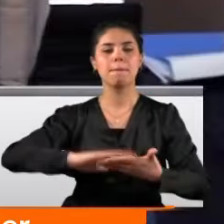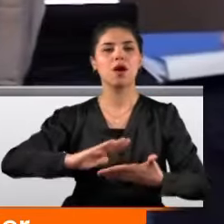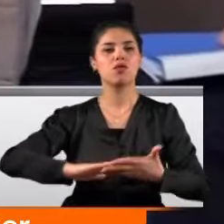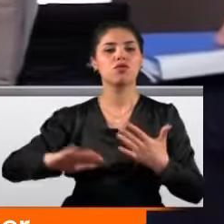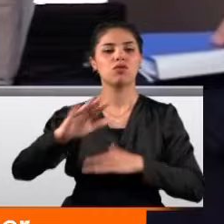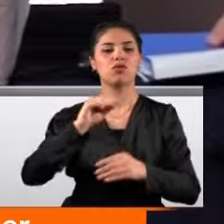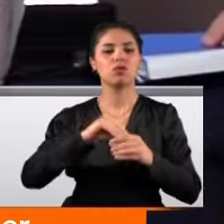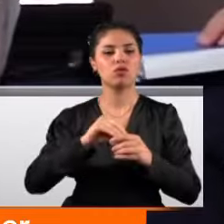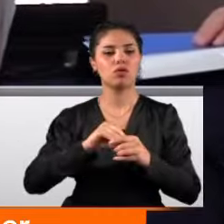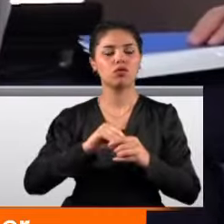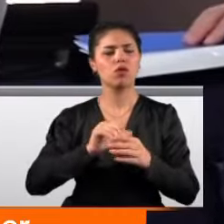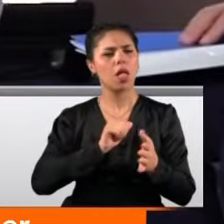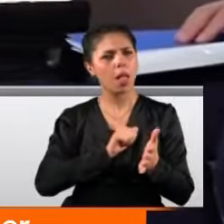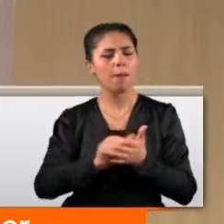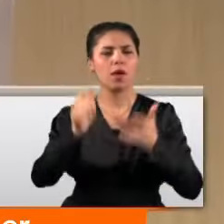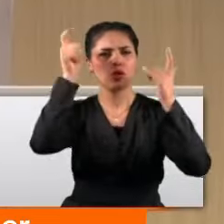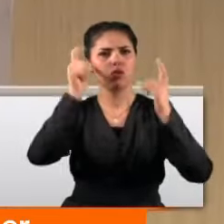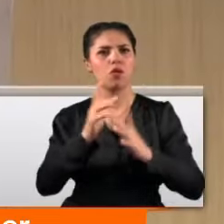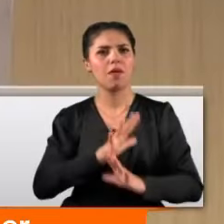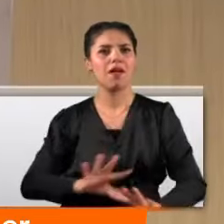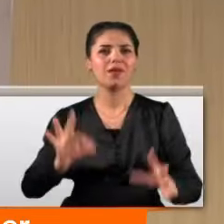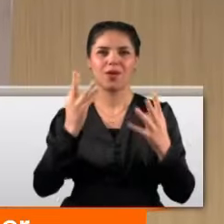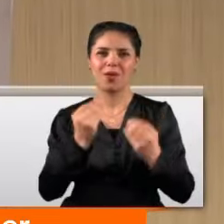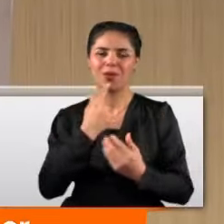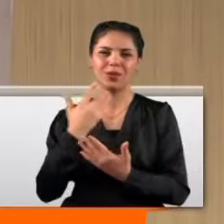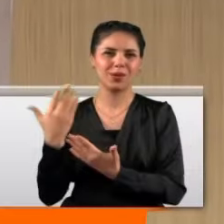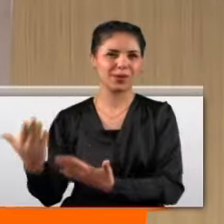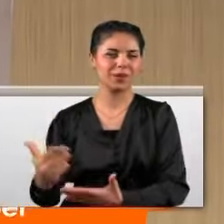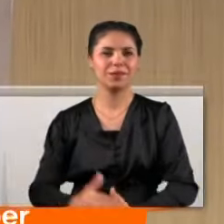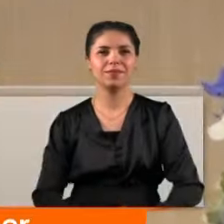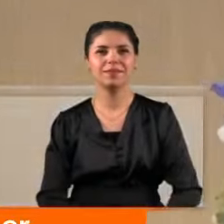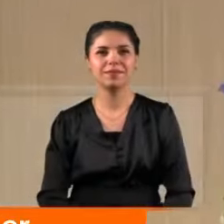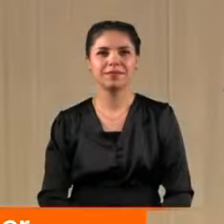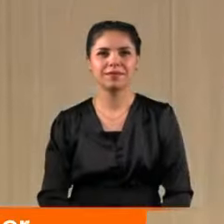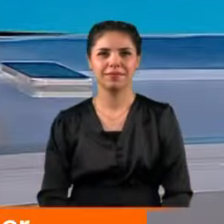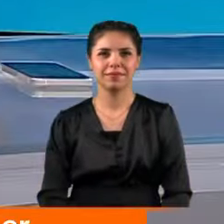yolunda arabuluculuk dahil her türlü girişime hazır olduğunu söyledi.